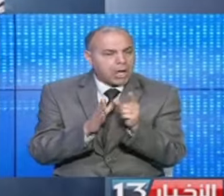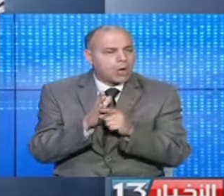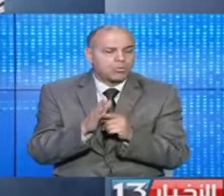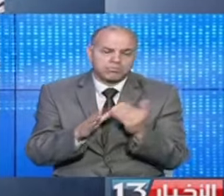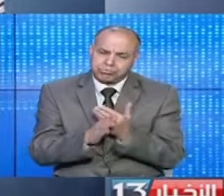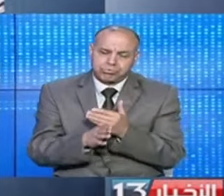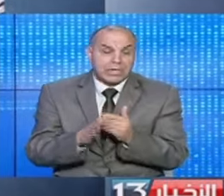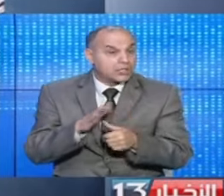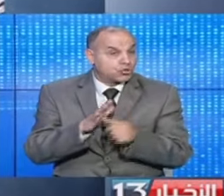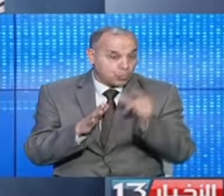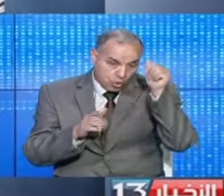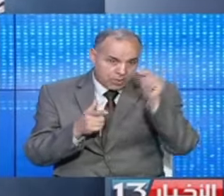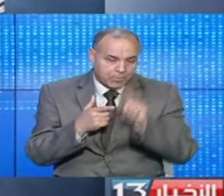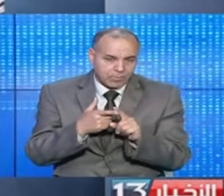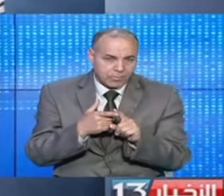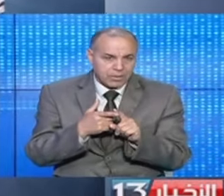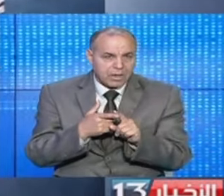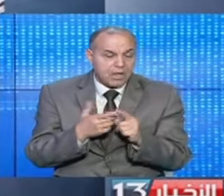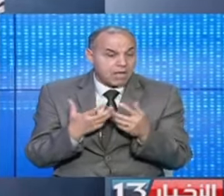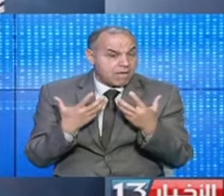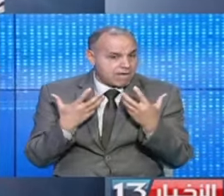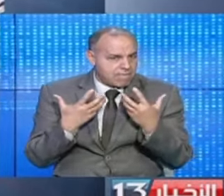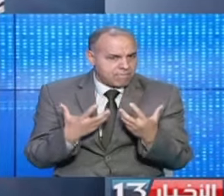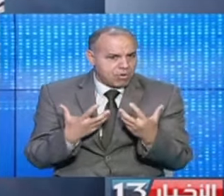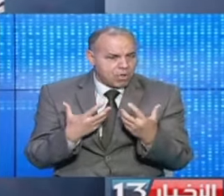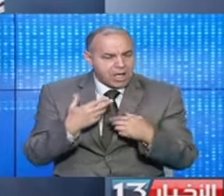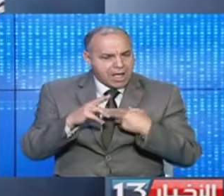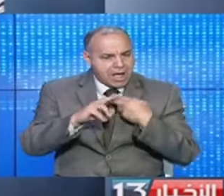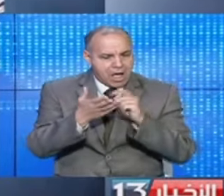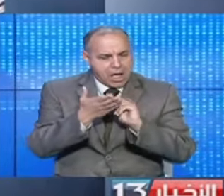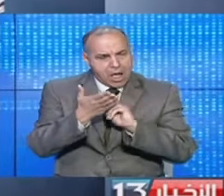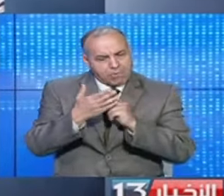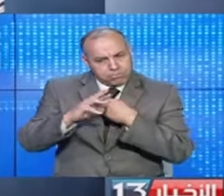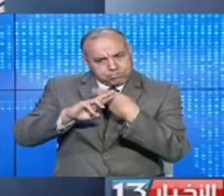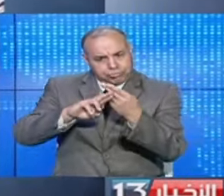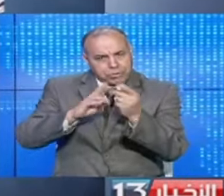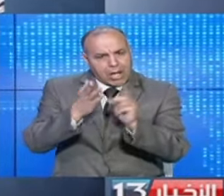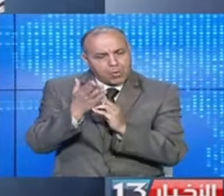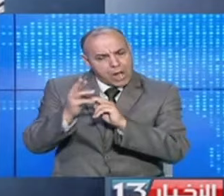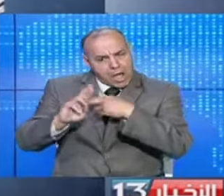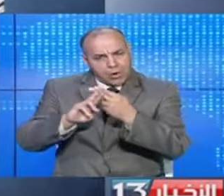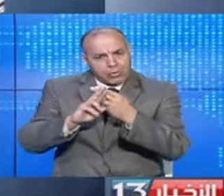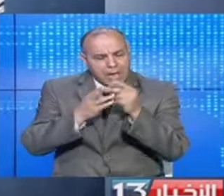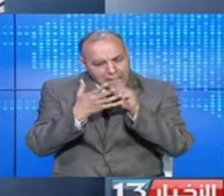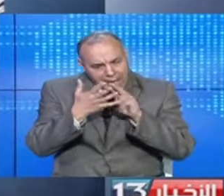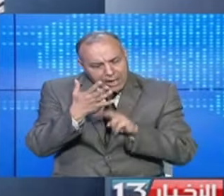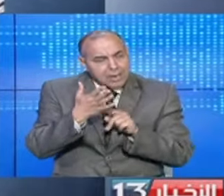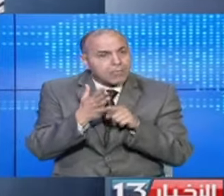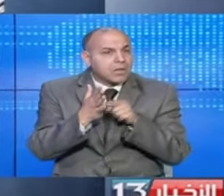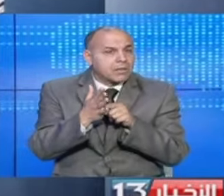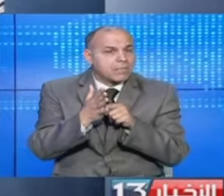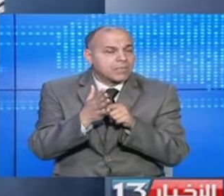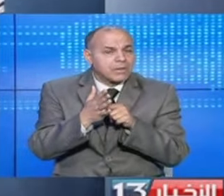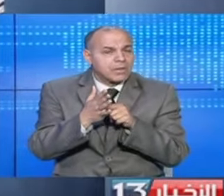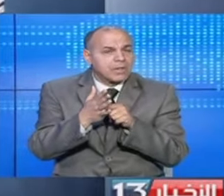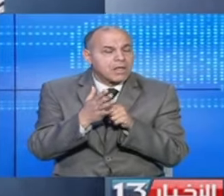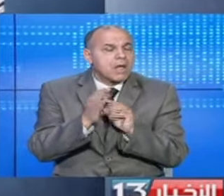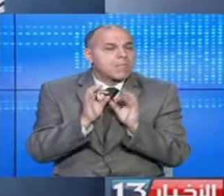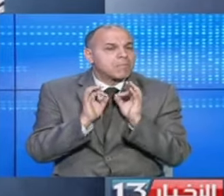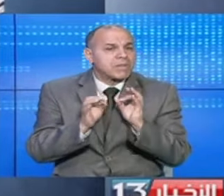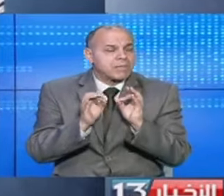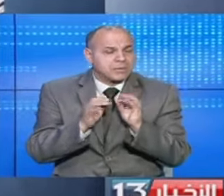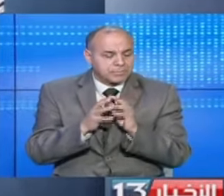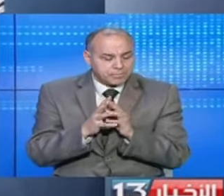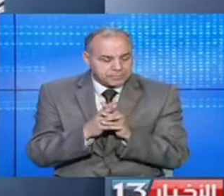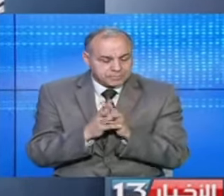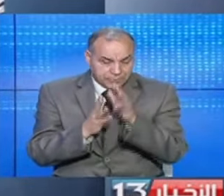القانون وفضل الذهاب إلى رد القانون أو رد مشروع القانون لقراءة ثانية للنص، بمعنى أن